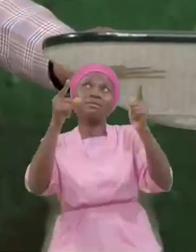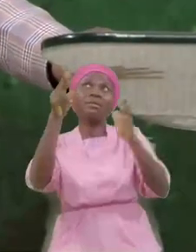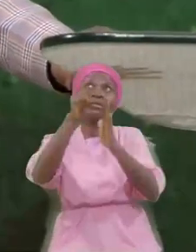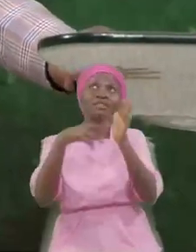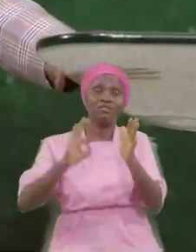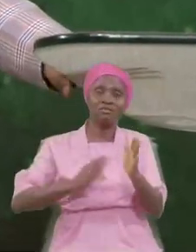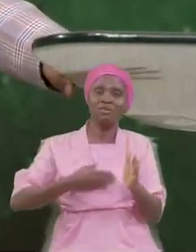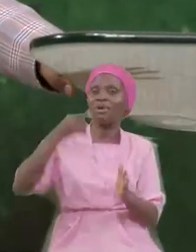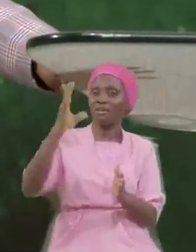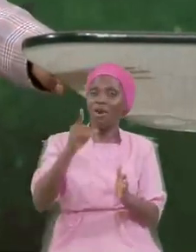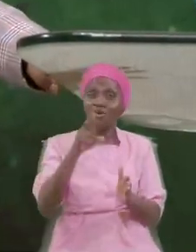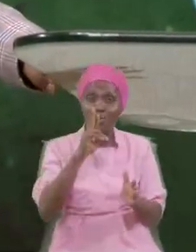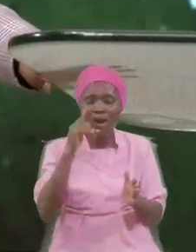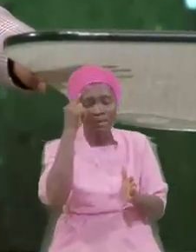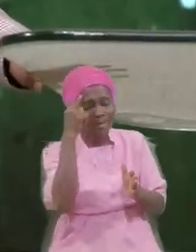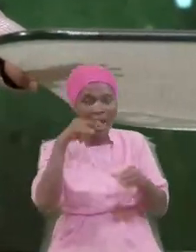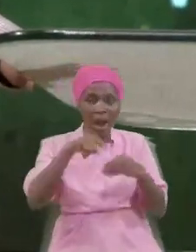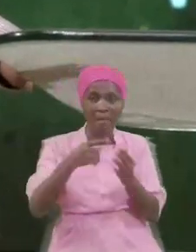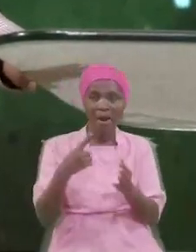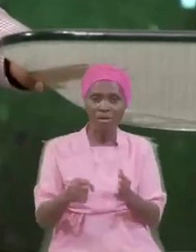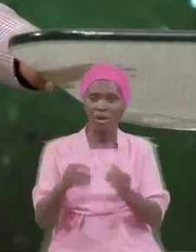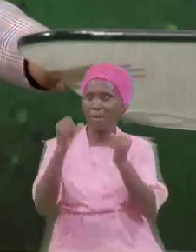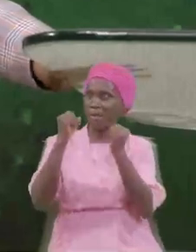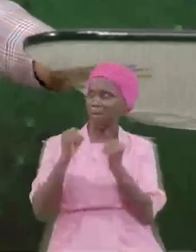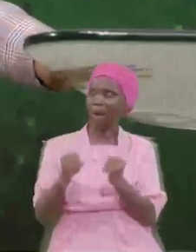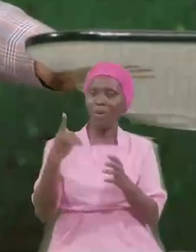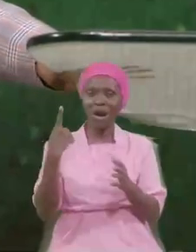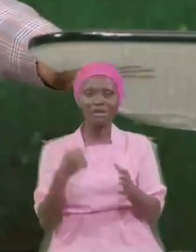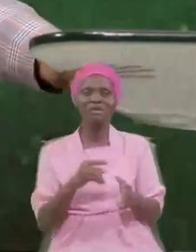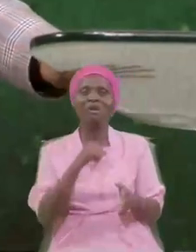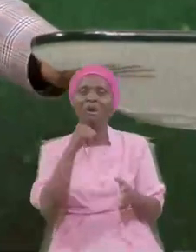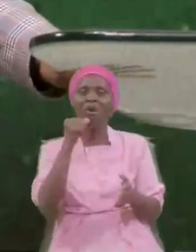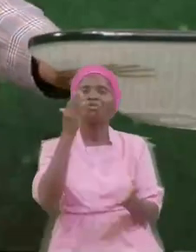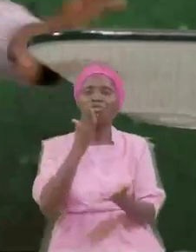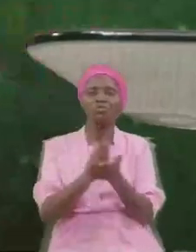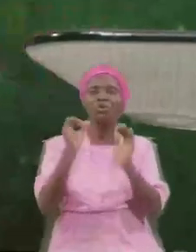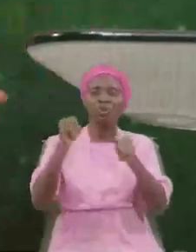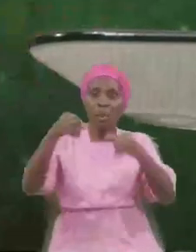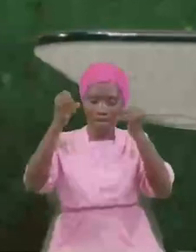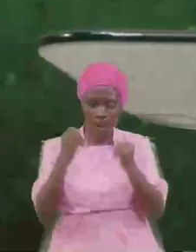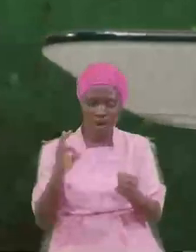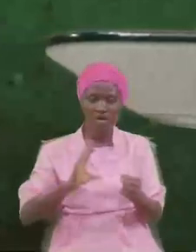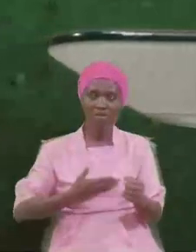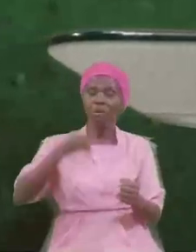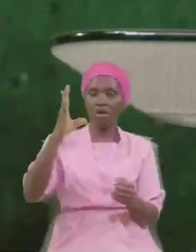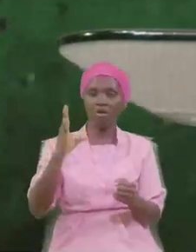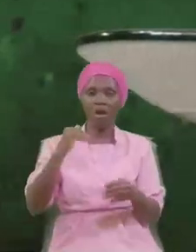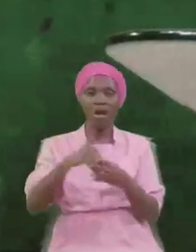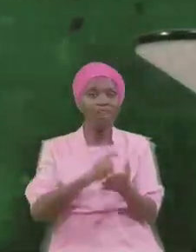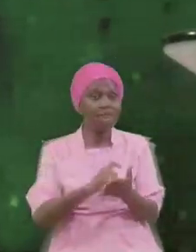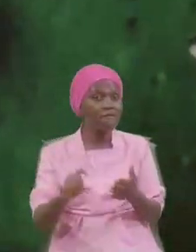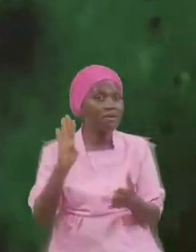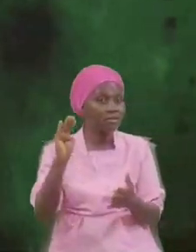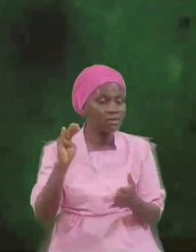de notre Dieu. Parce que vous pensez à la puissance irrésistible de notre Dieu. Verset